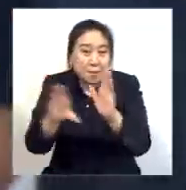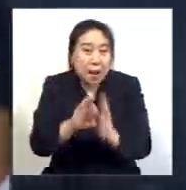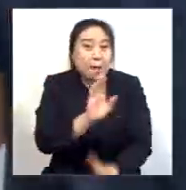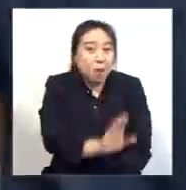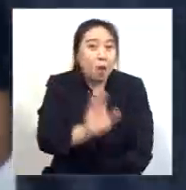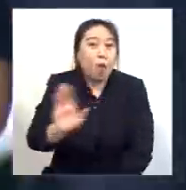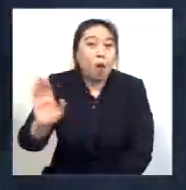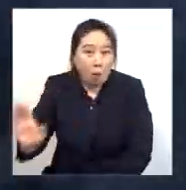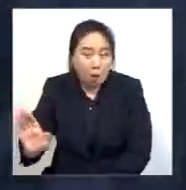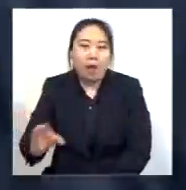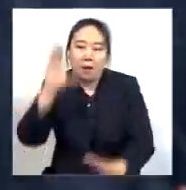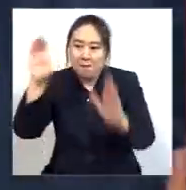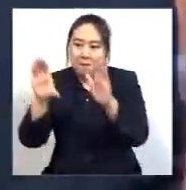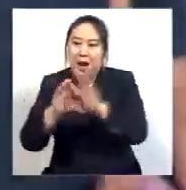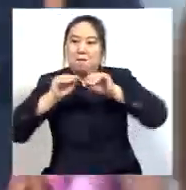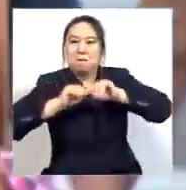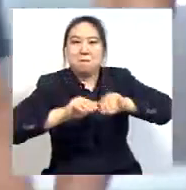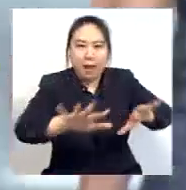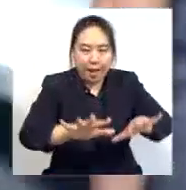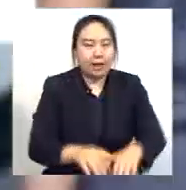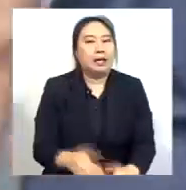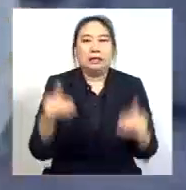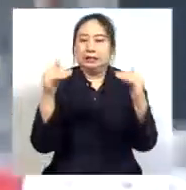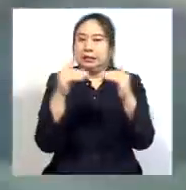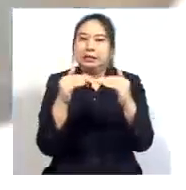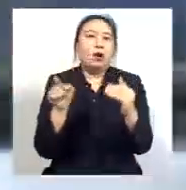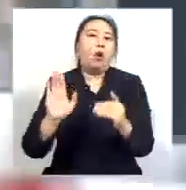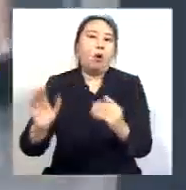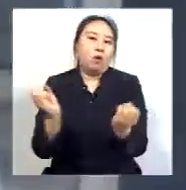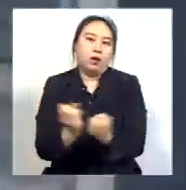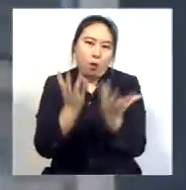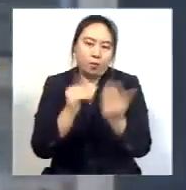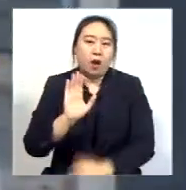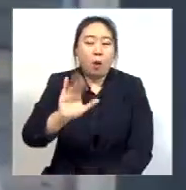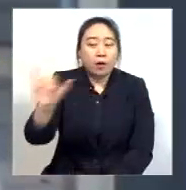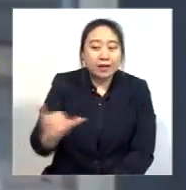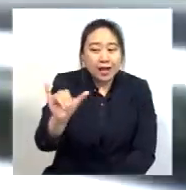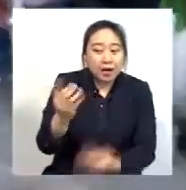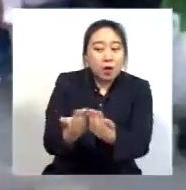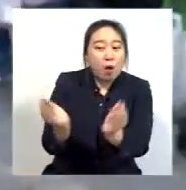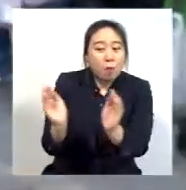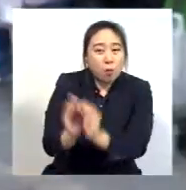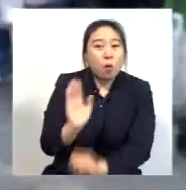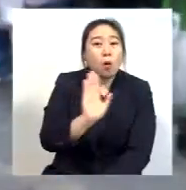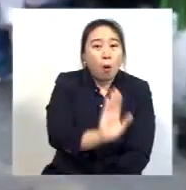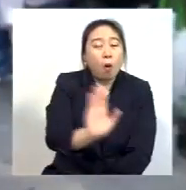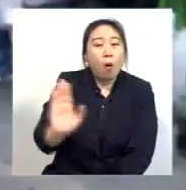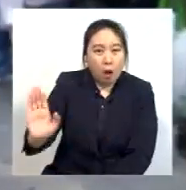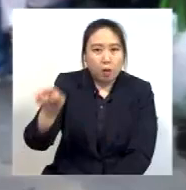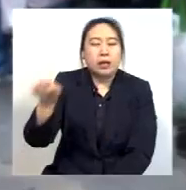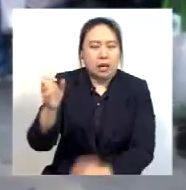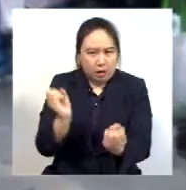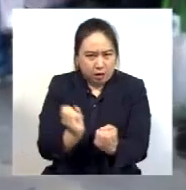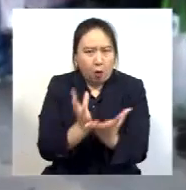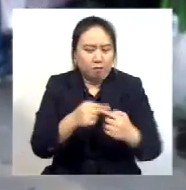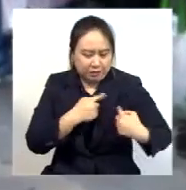ยังถือว่าเป็นการละเมิดสิทธิส่วนบุคคลและก็ส่งผลกระทบด้านจิตใจต่อญาติและคนรอบข้างของผู้ที่ได้รับผลกระทบ